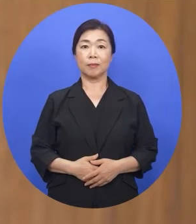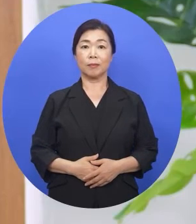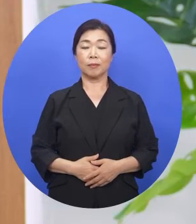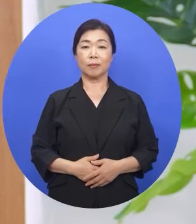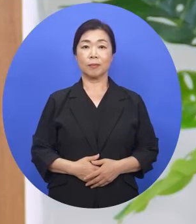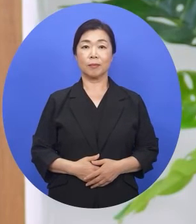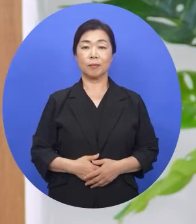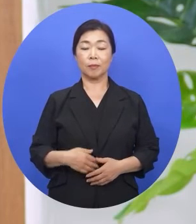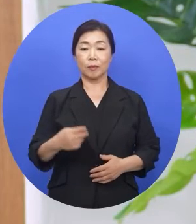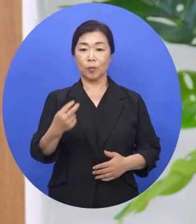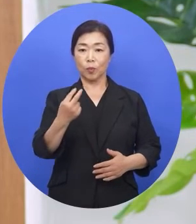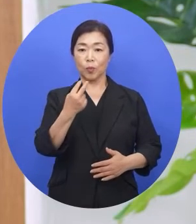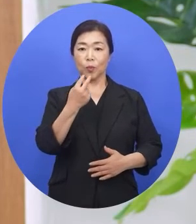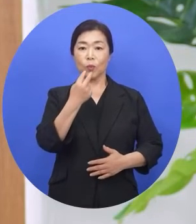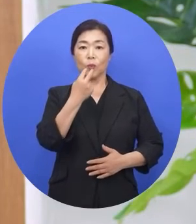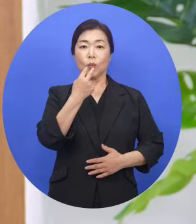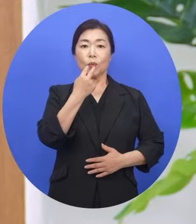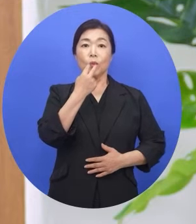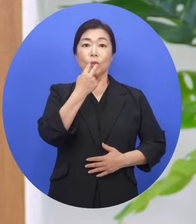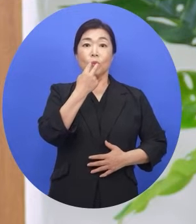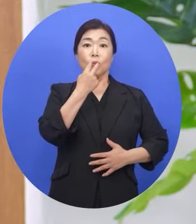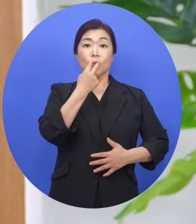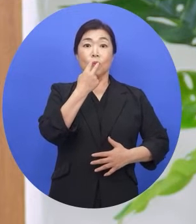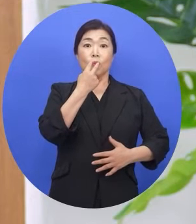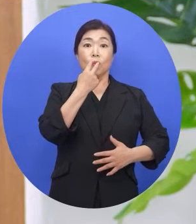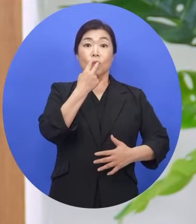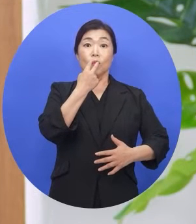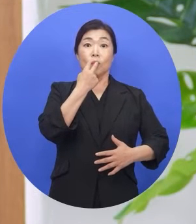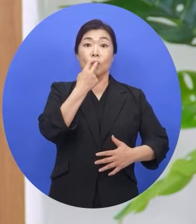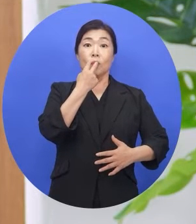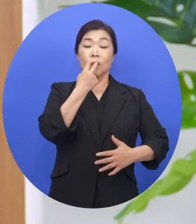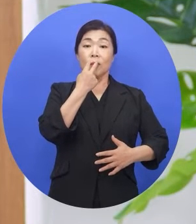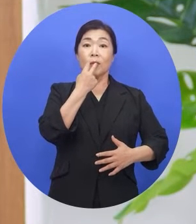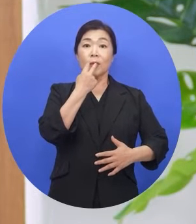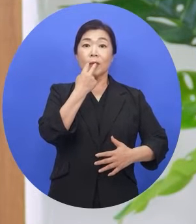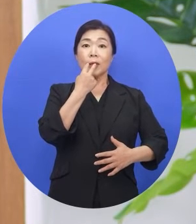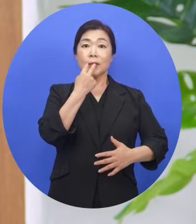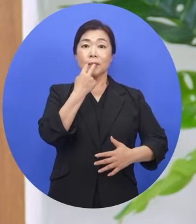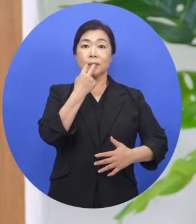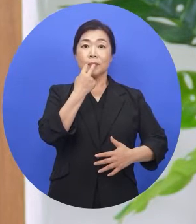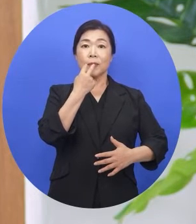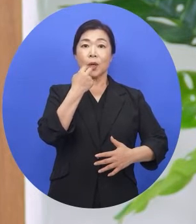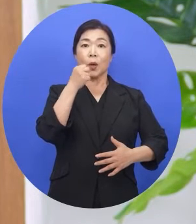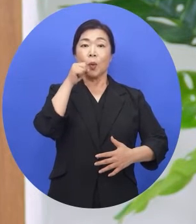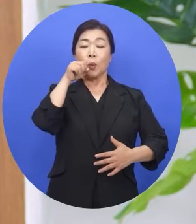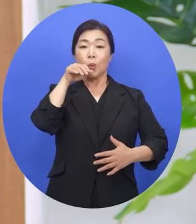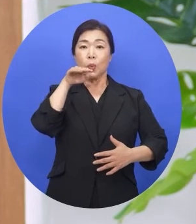숨을 들이쉬고